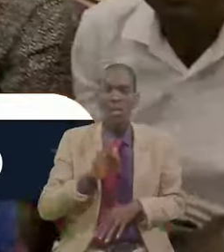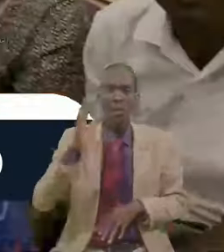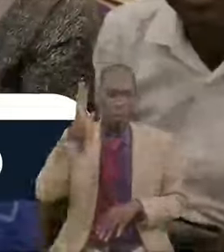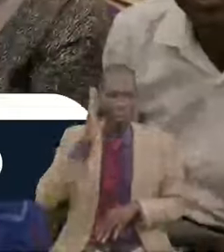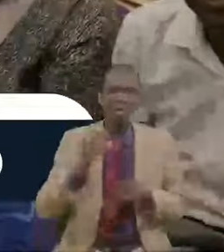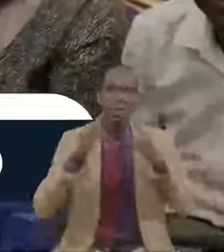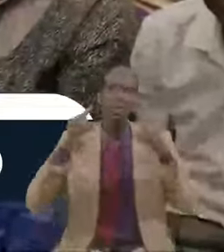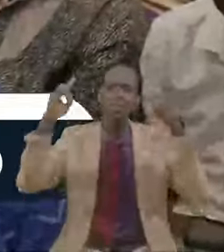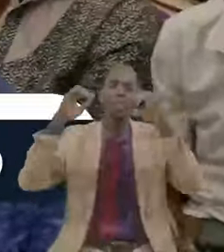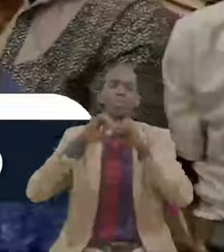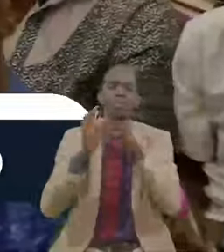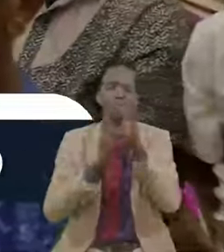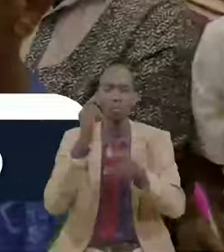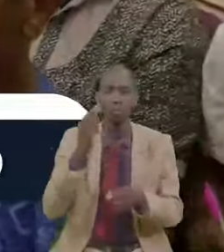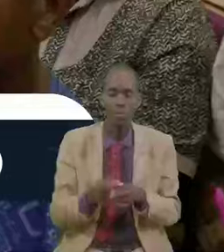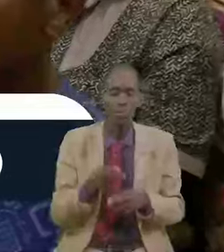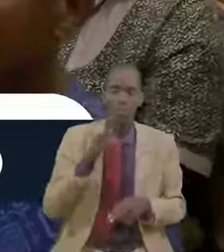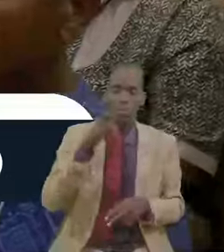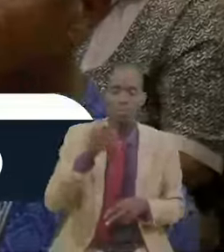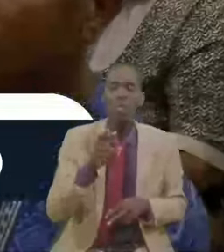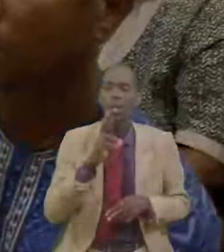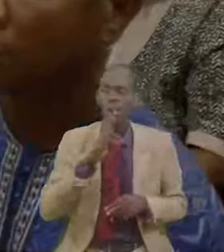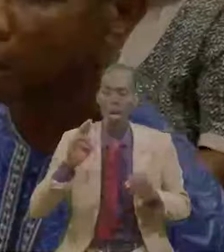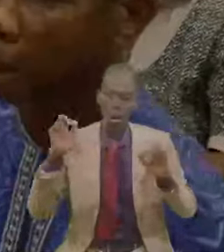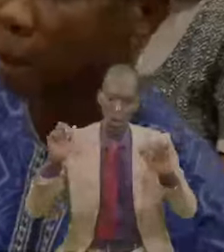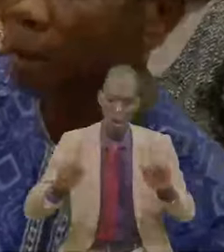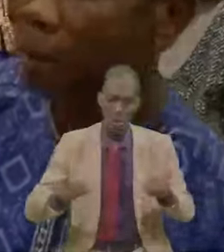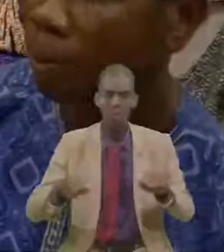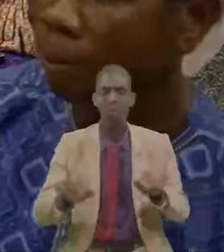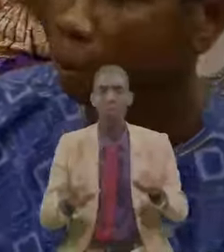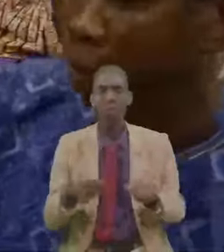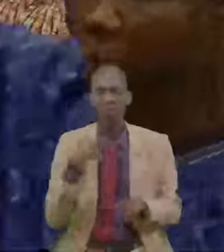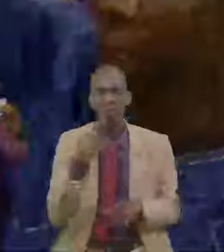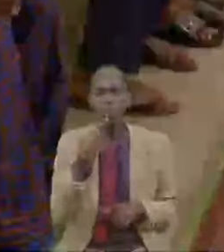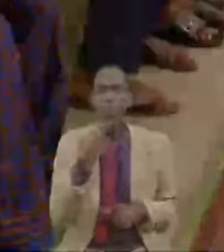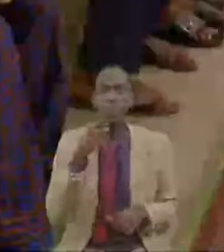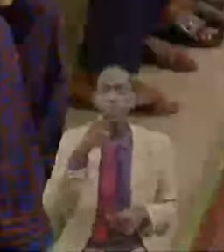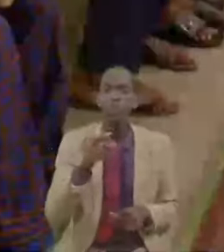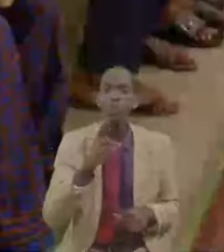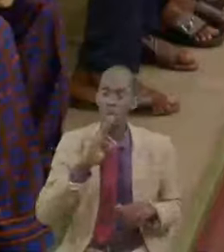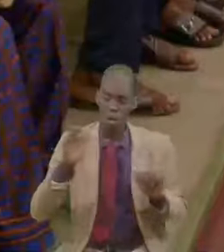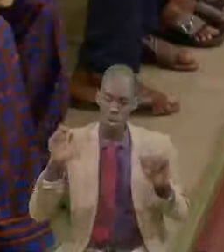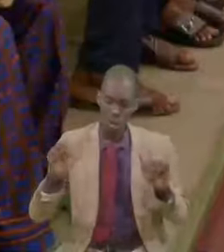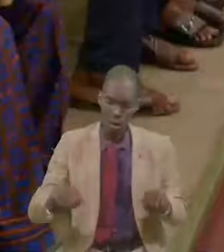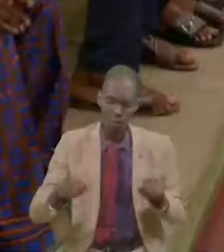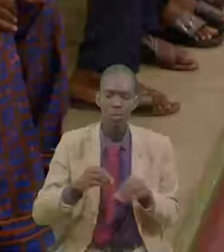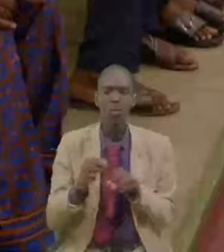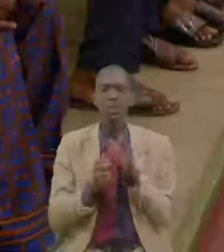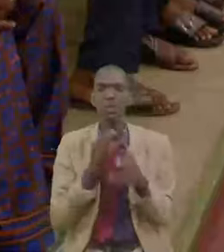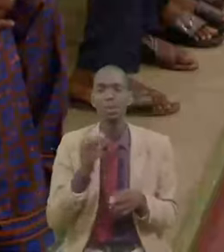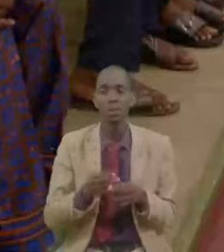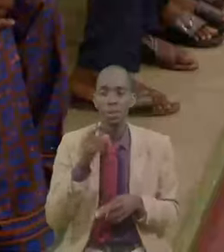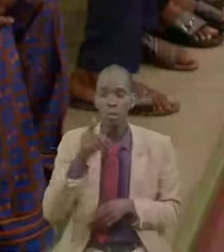réaliser. Vous êtes capable. Où êtes-vous? Vous êtes capable. Vous